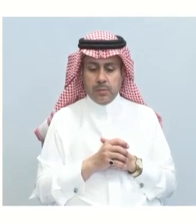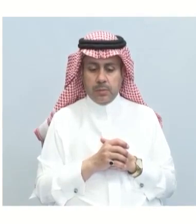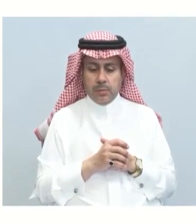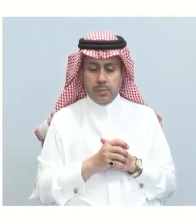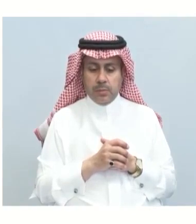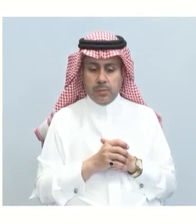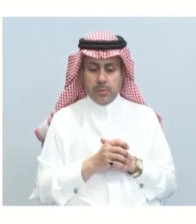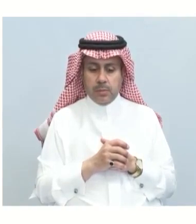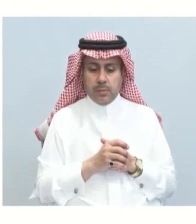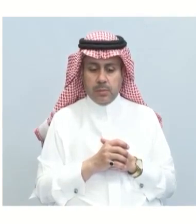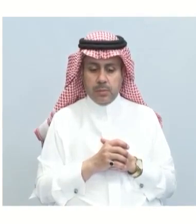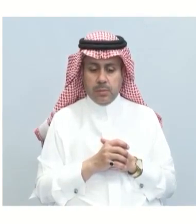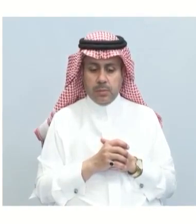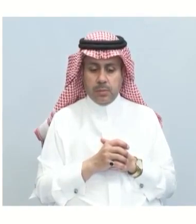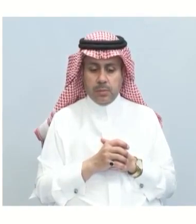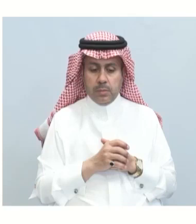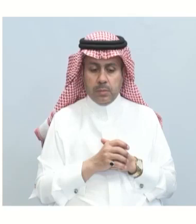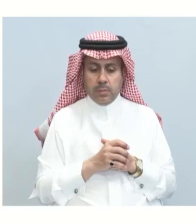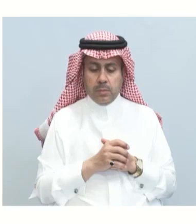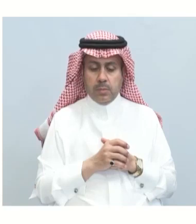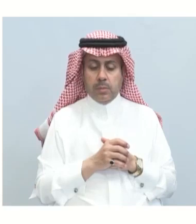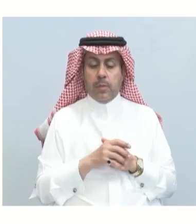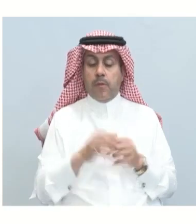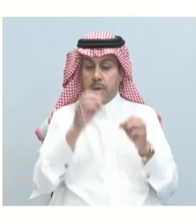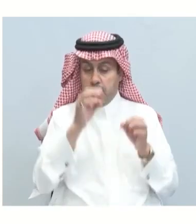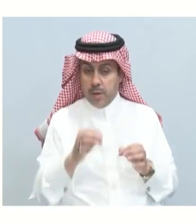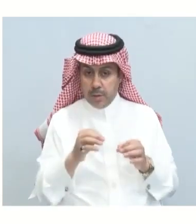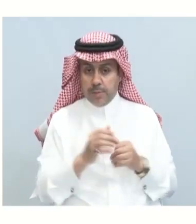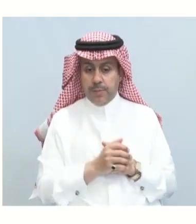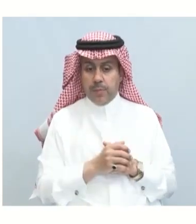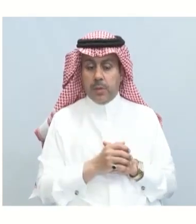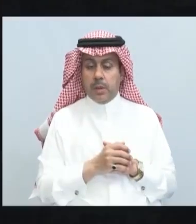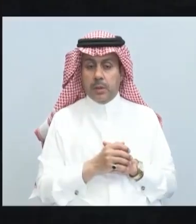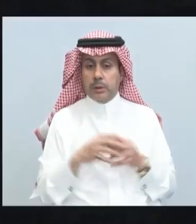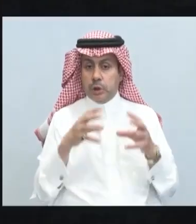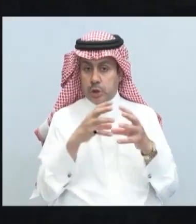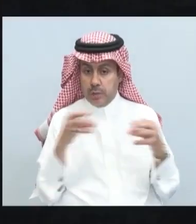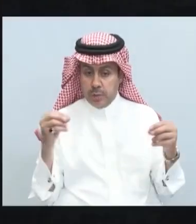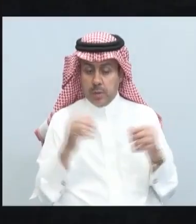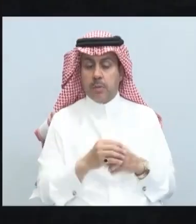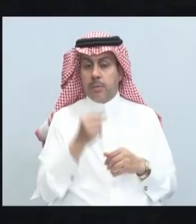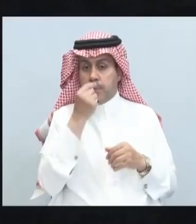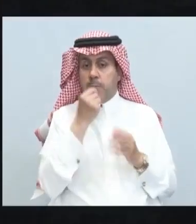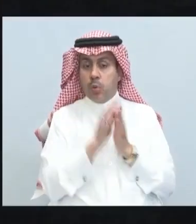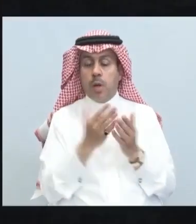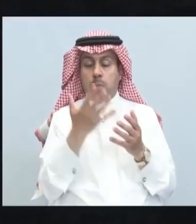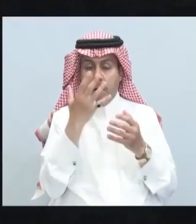ايات بينات في صدور الذين اوتوا العلم القران